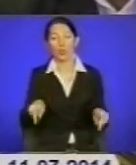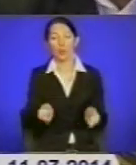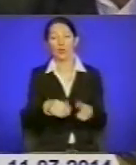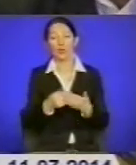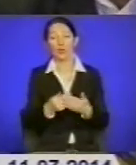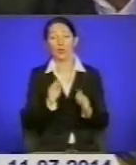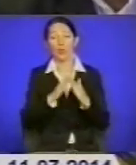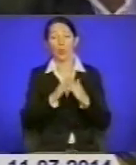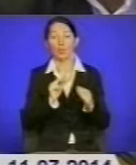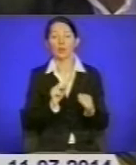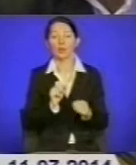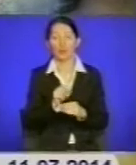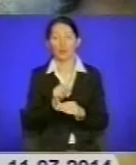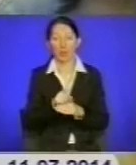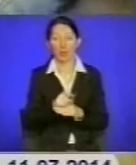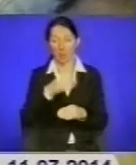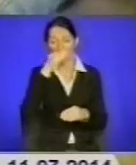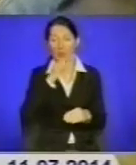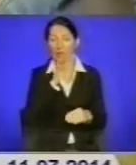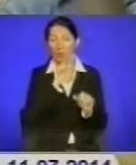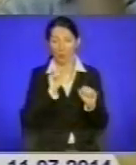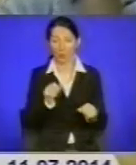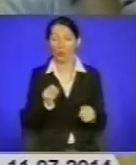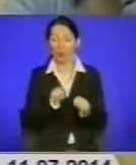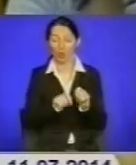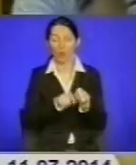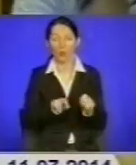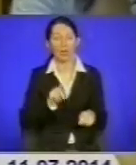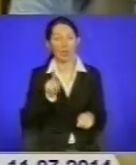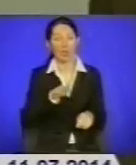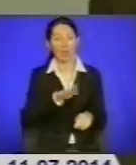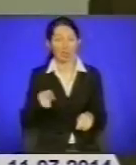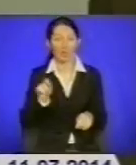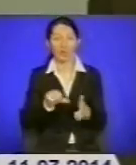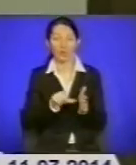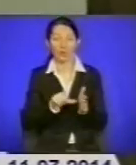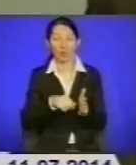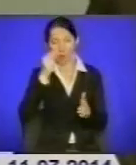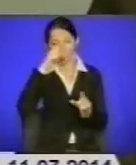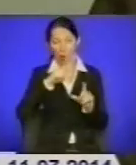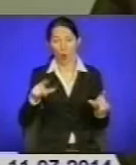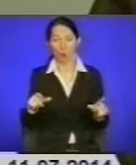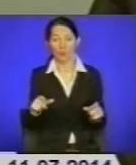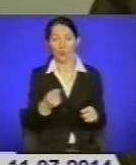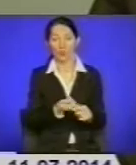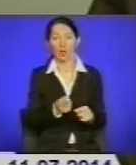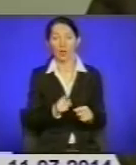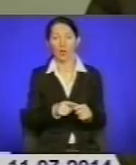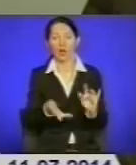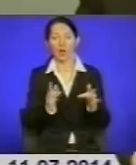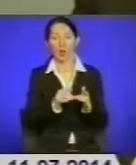домашні завдання. Батьки зможуть контролювати, як їх діти відвідують школу. Даний портал буде надсилати